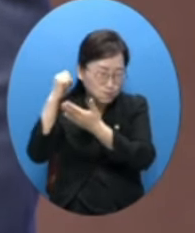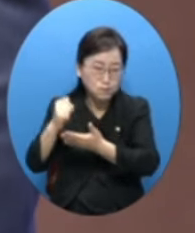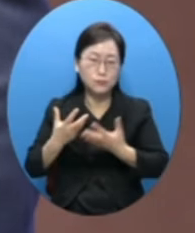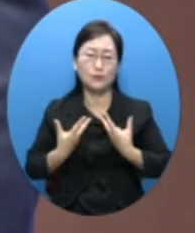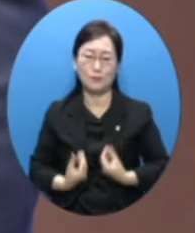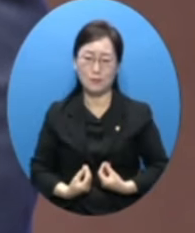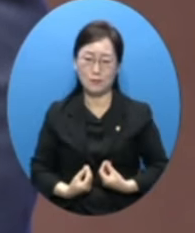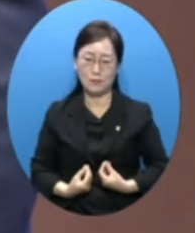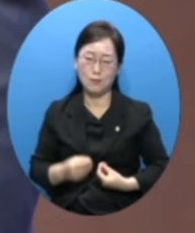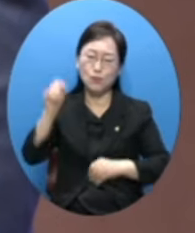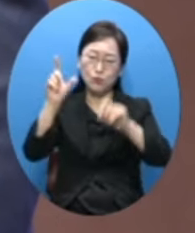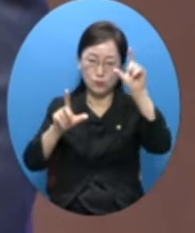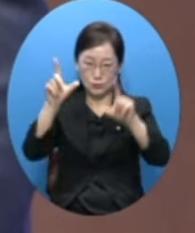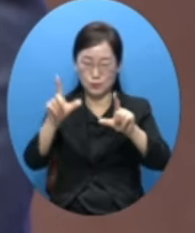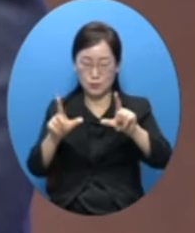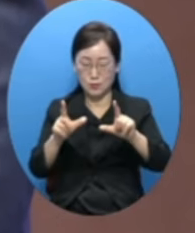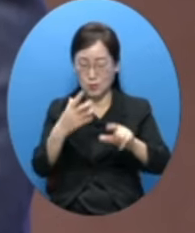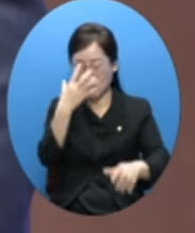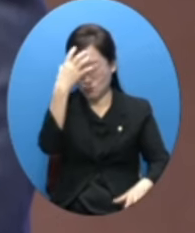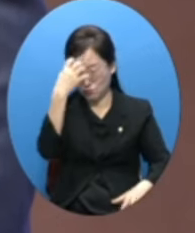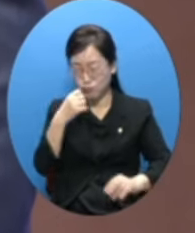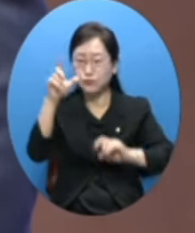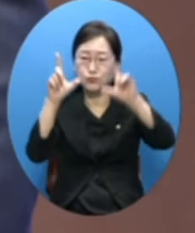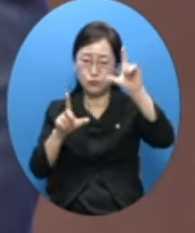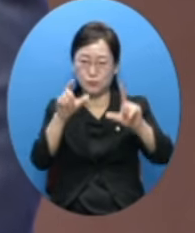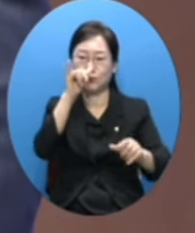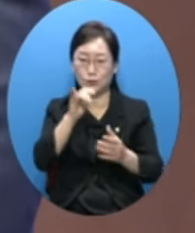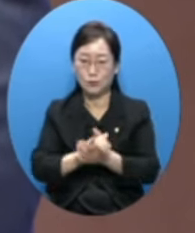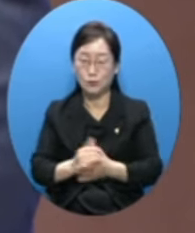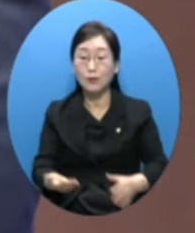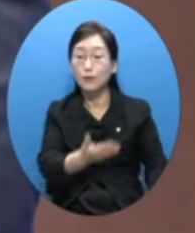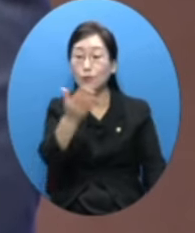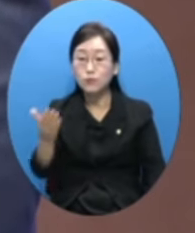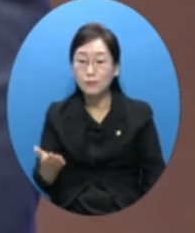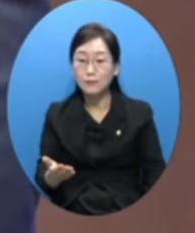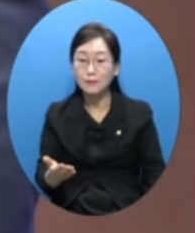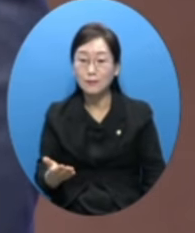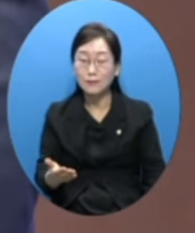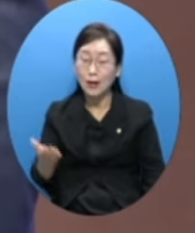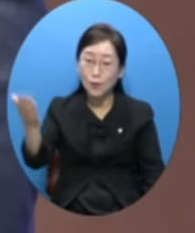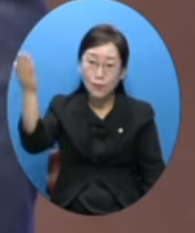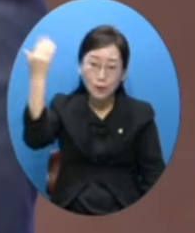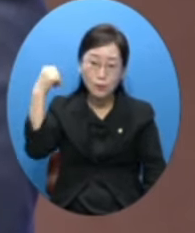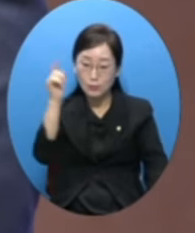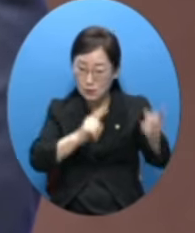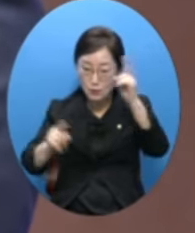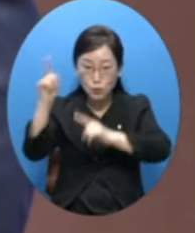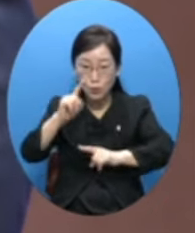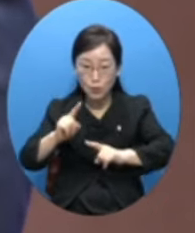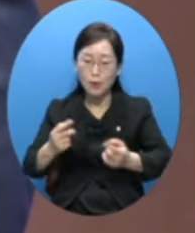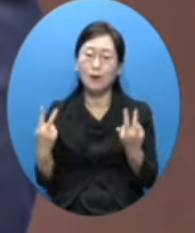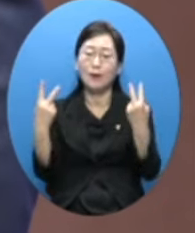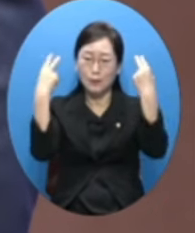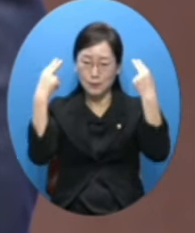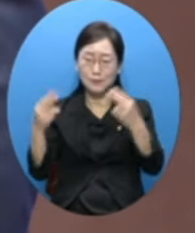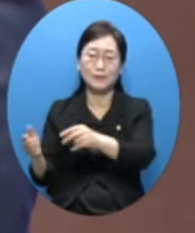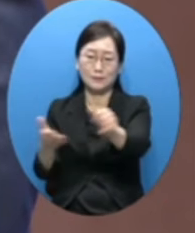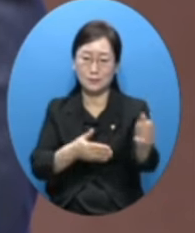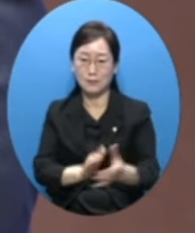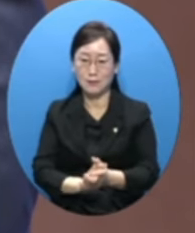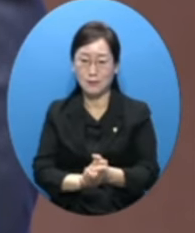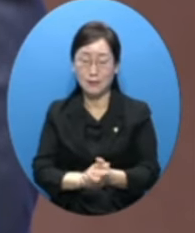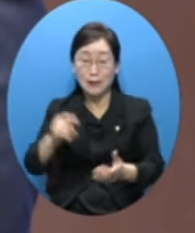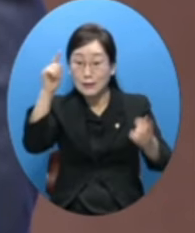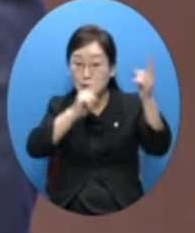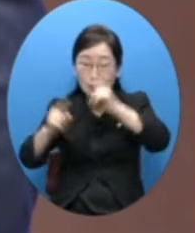절망합니다. 우울증에 빠지기도 합니다. 여러분, 과거의 상처는 다 지나간 것입니다.